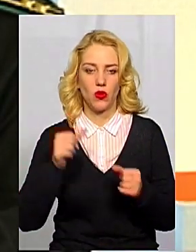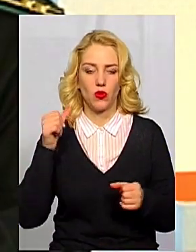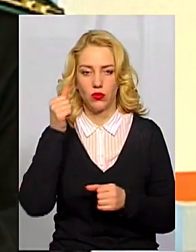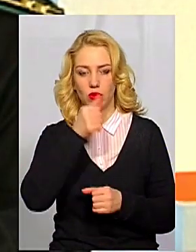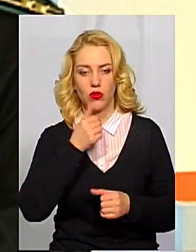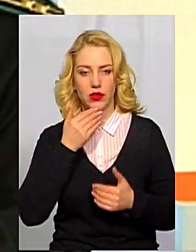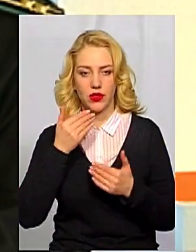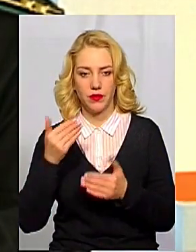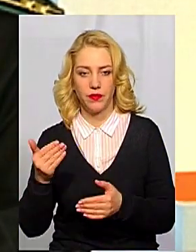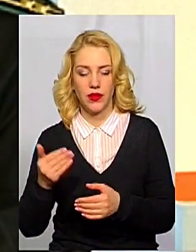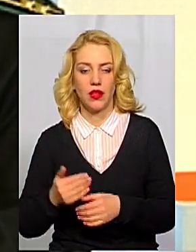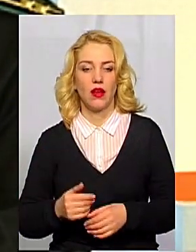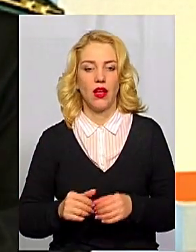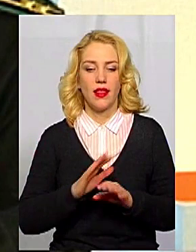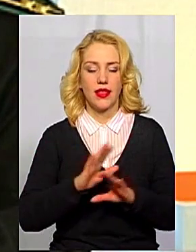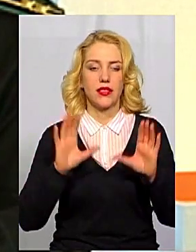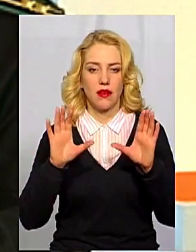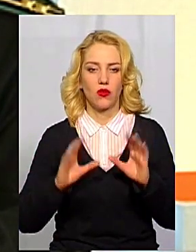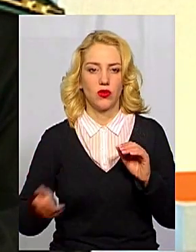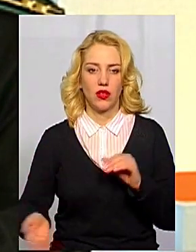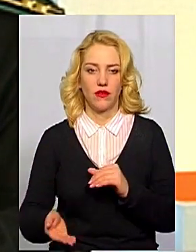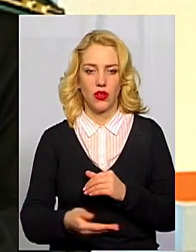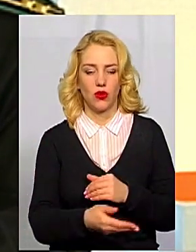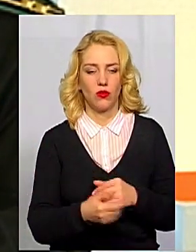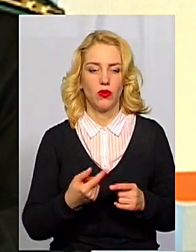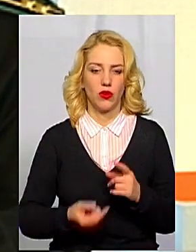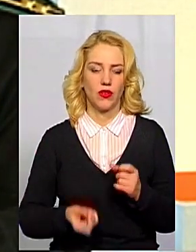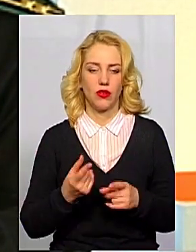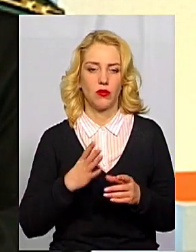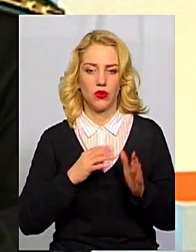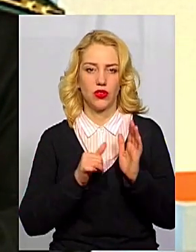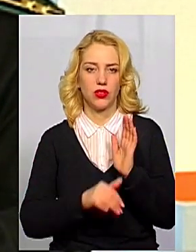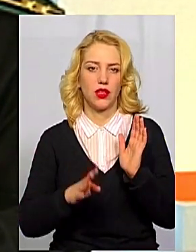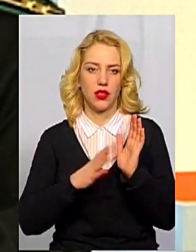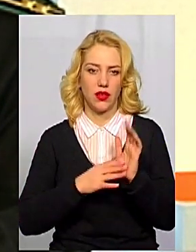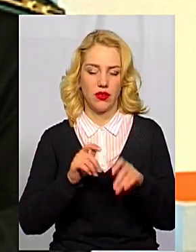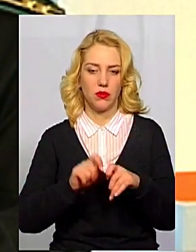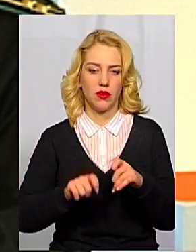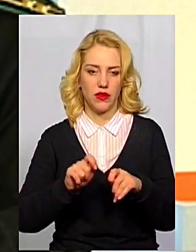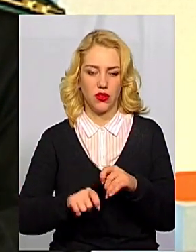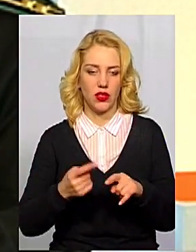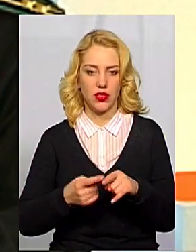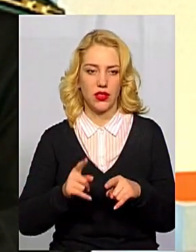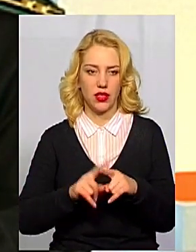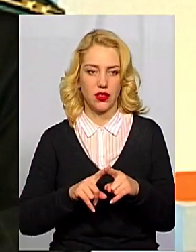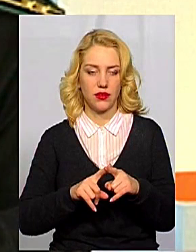нас було виявлено цього року 69 перевірок проведено. Угу. З них